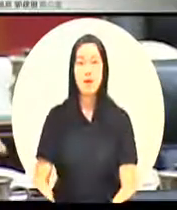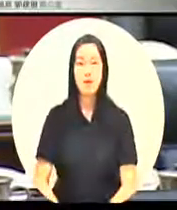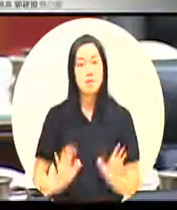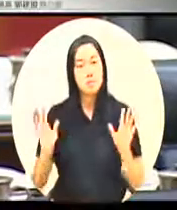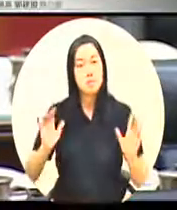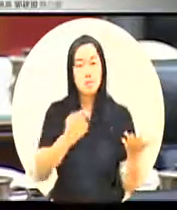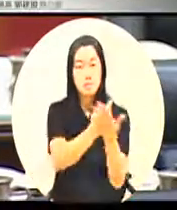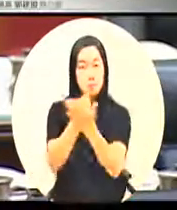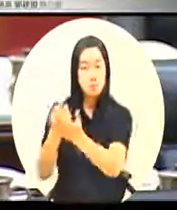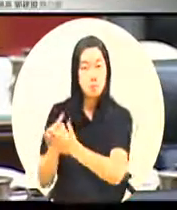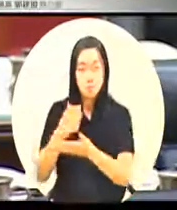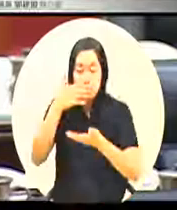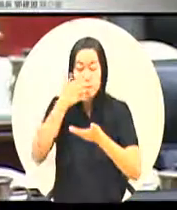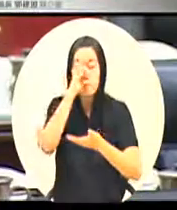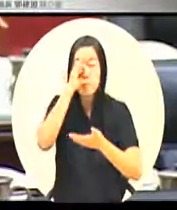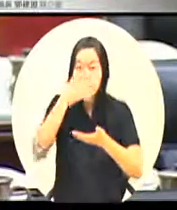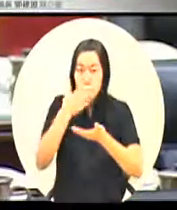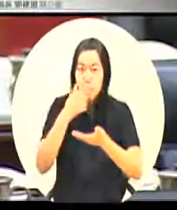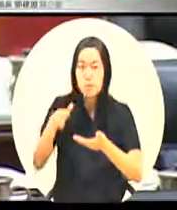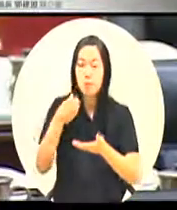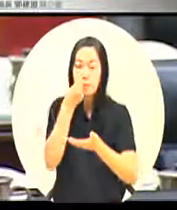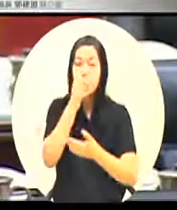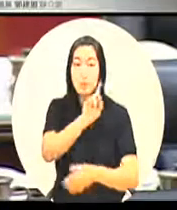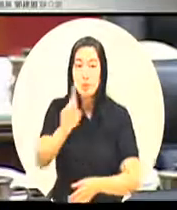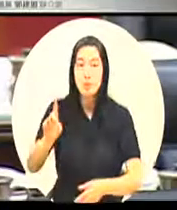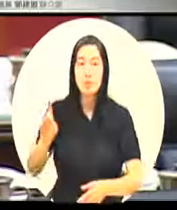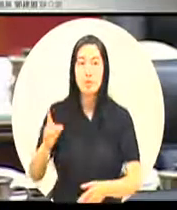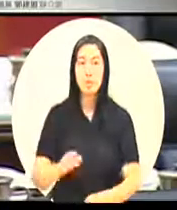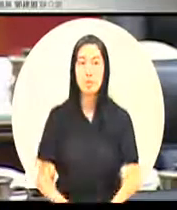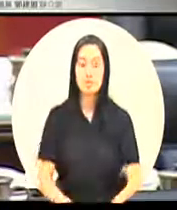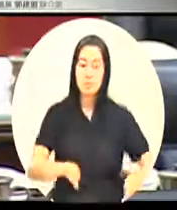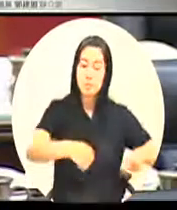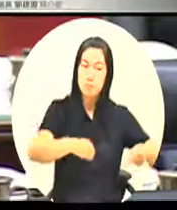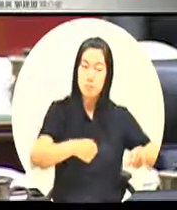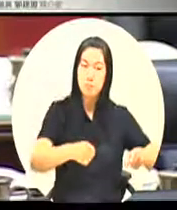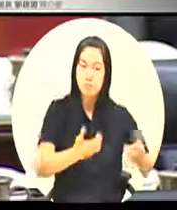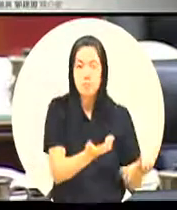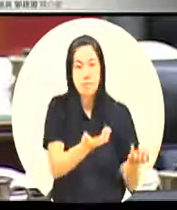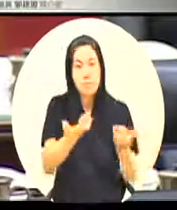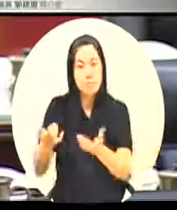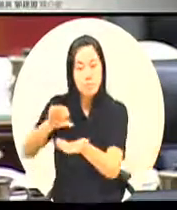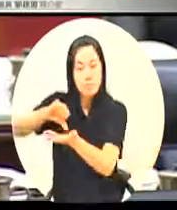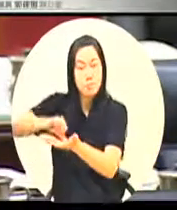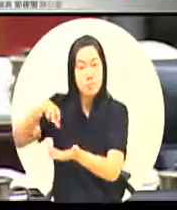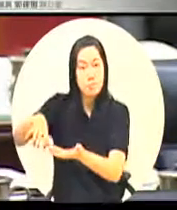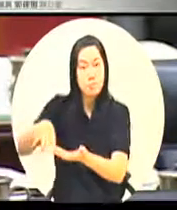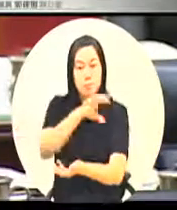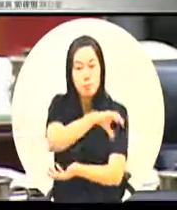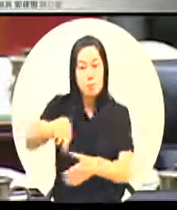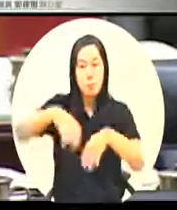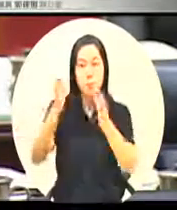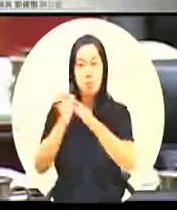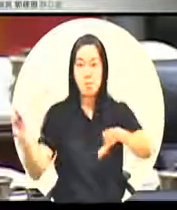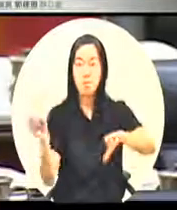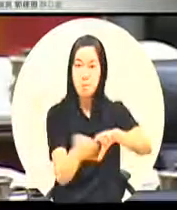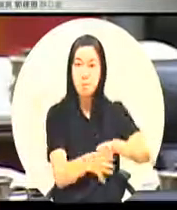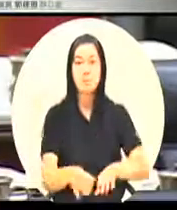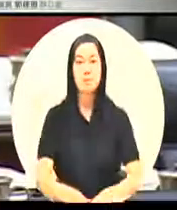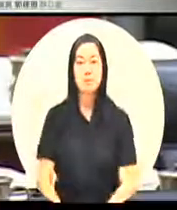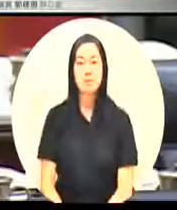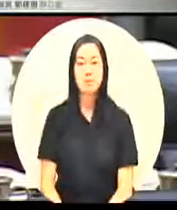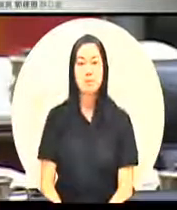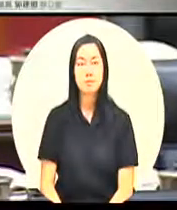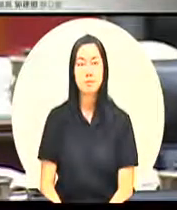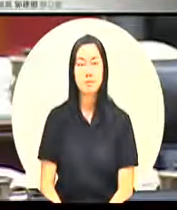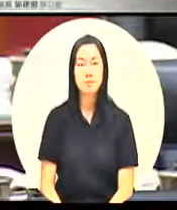饭，他所吃的东西对餐桌到产地全多路，全部可以